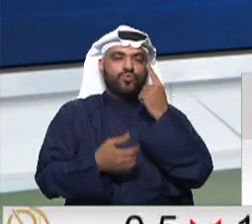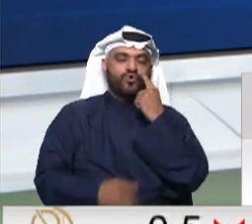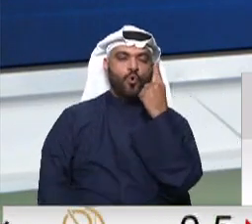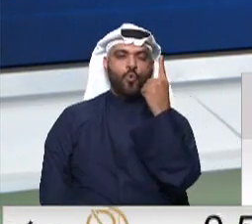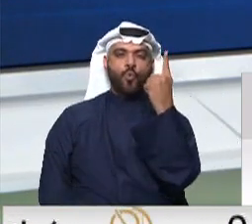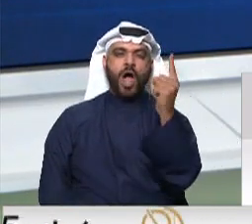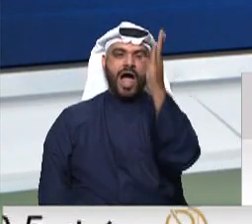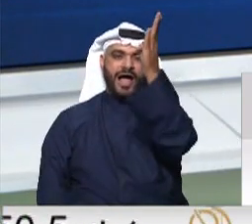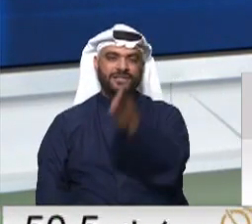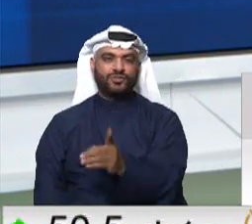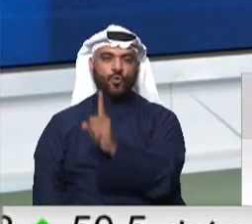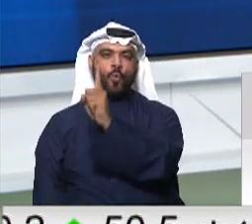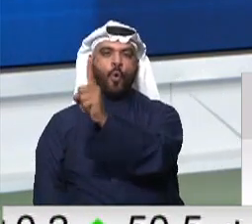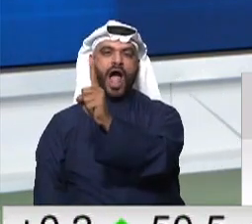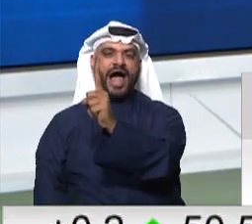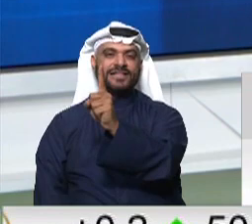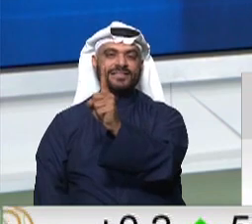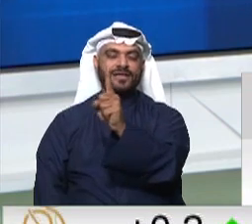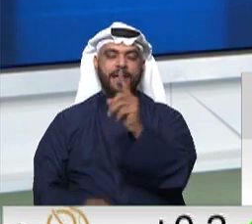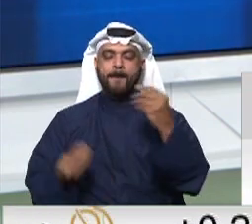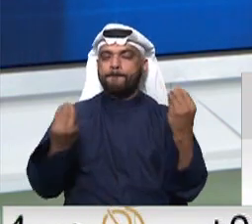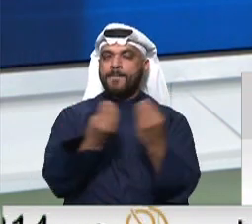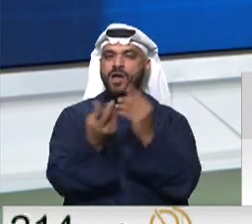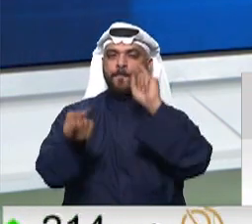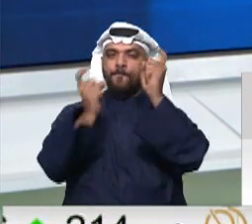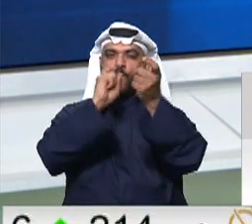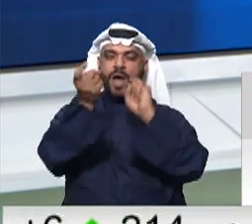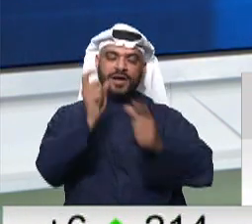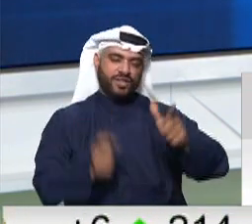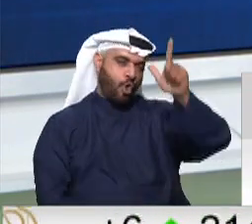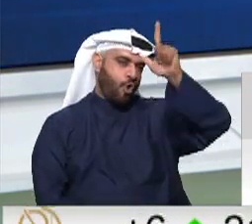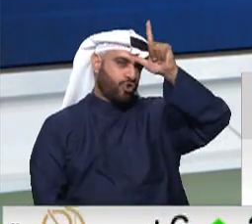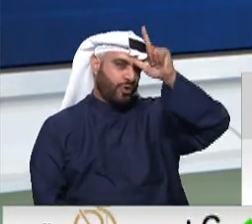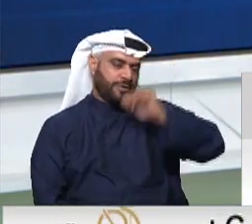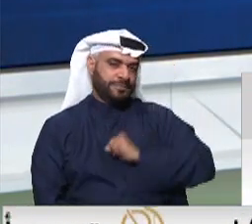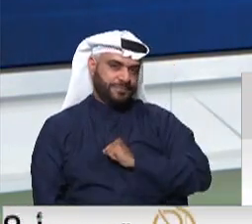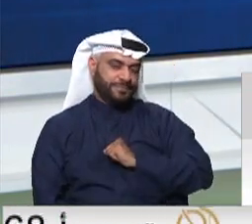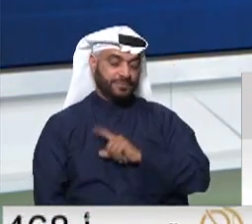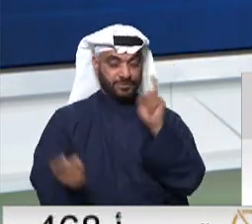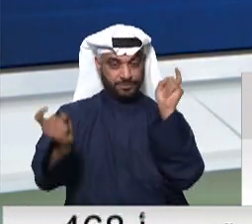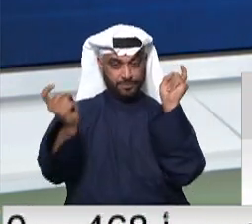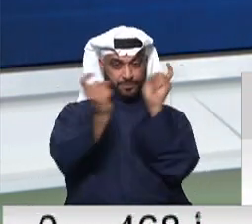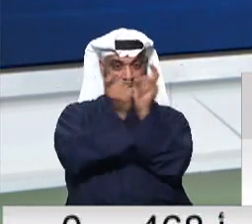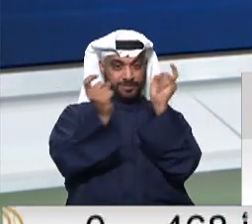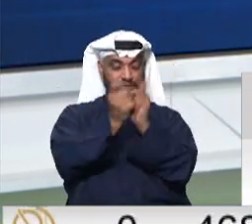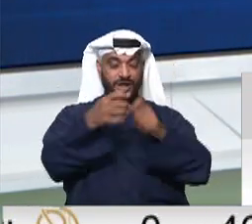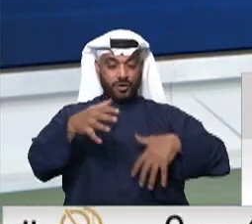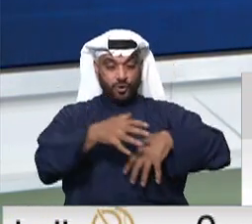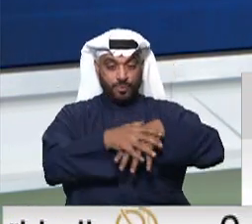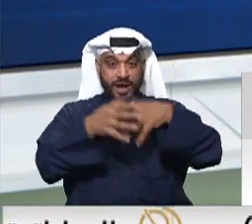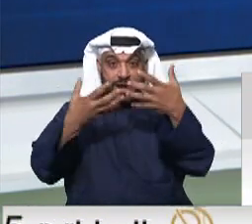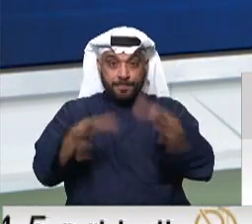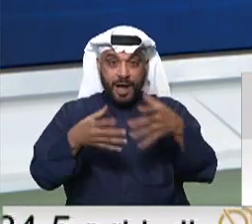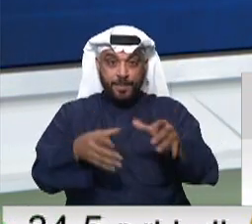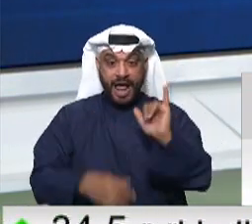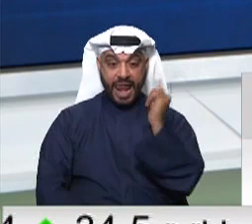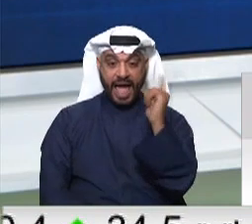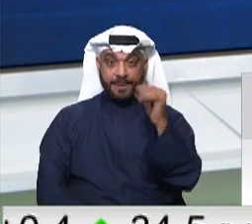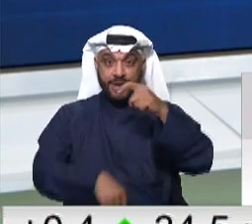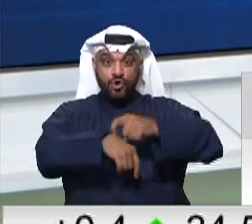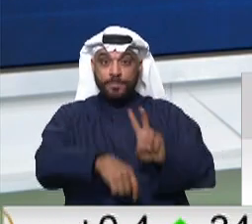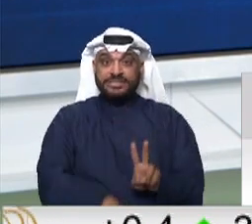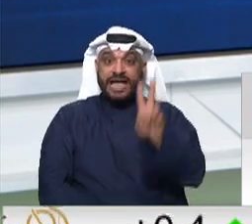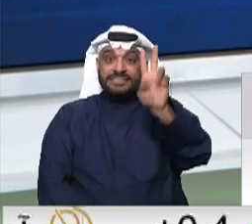لمثله في ختام منافسات المجموعه الثانيه ويستضيف الممثل الثاني للكره الكويتيه فريق العربي في السابعه من مساء